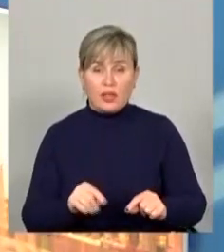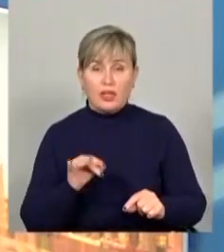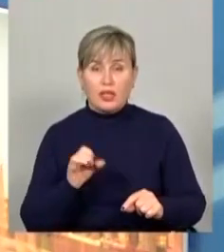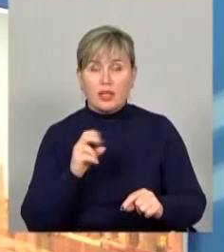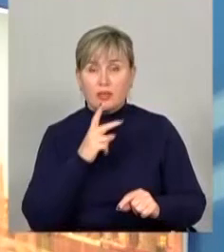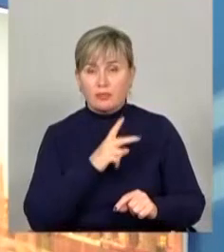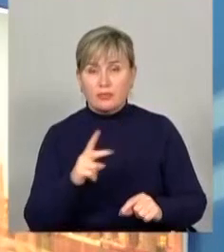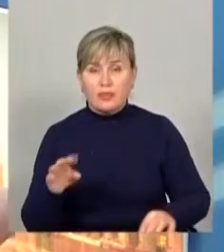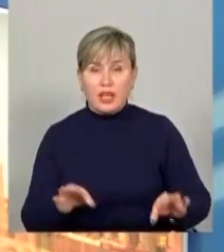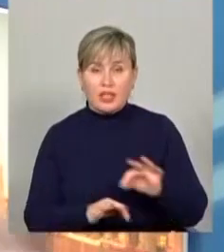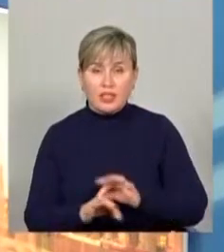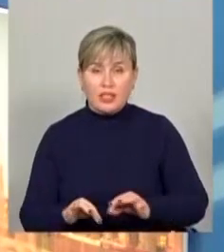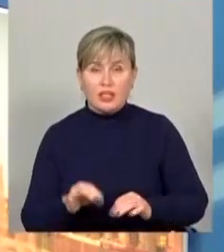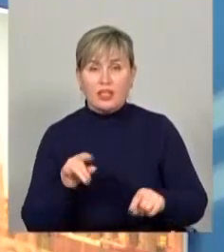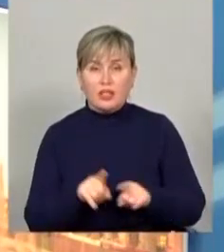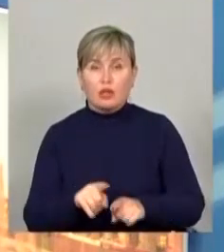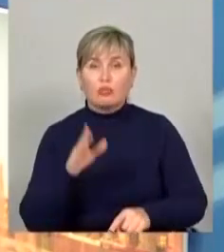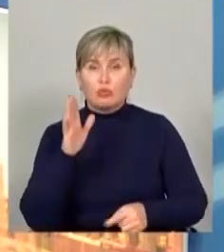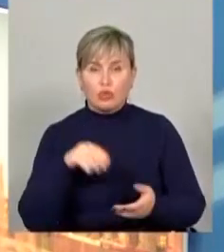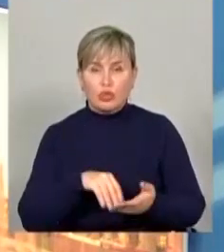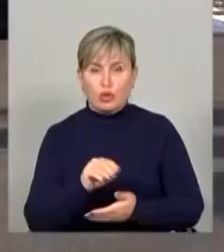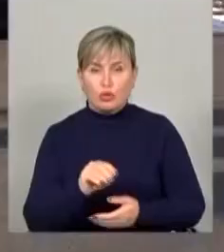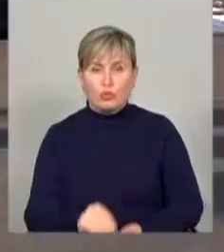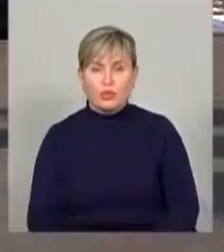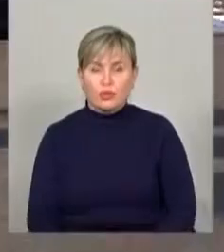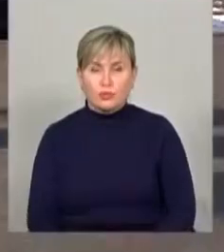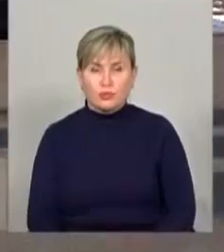зрения проектирования, так и с точки зрения будущей закупки подвижного состава.